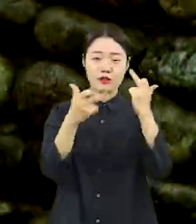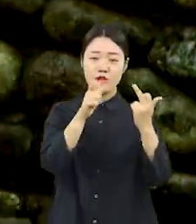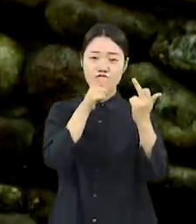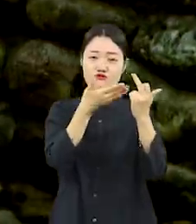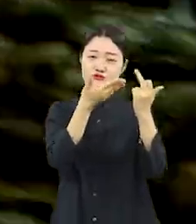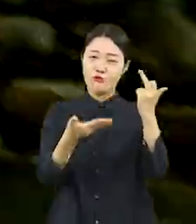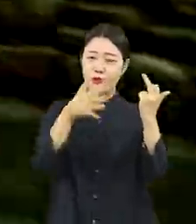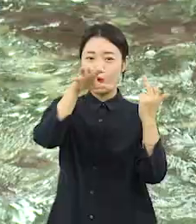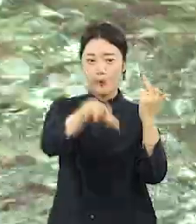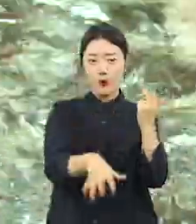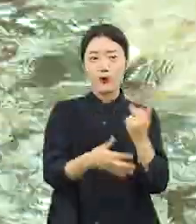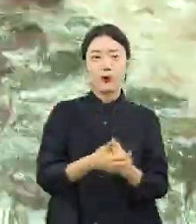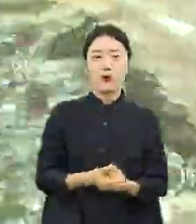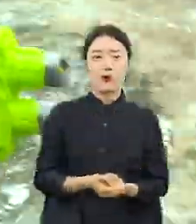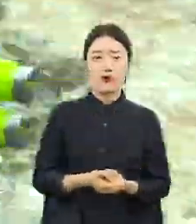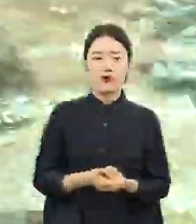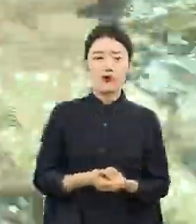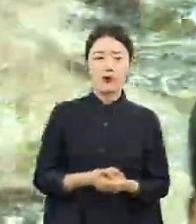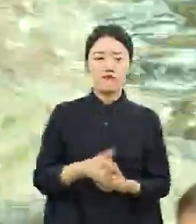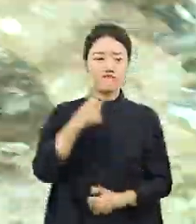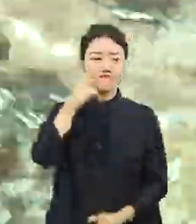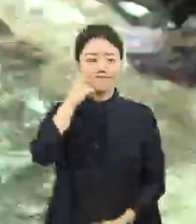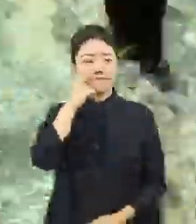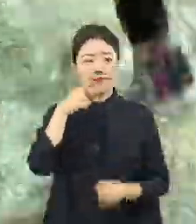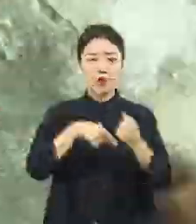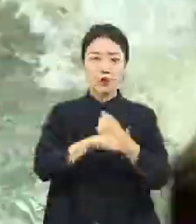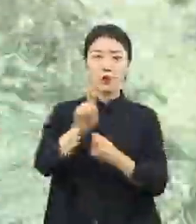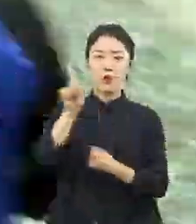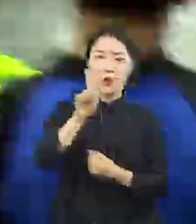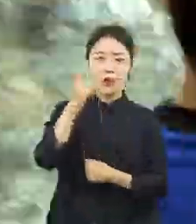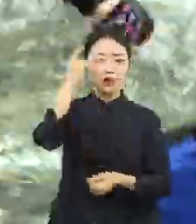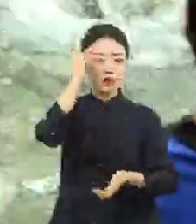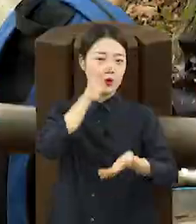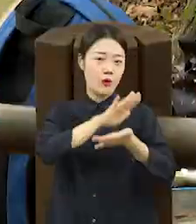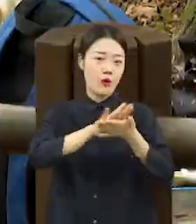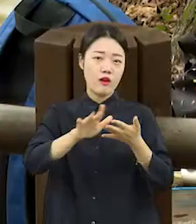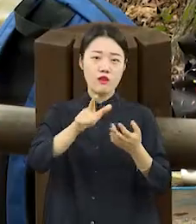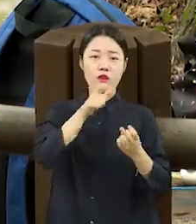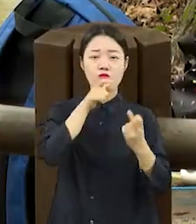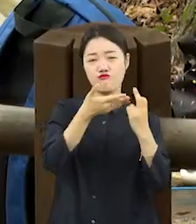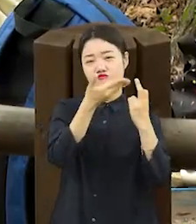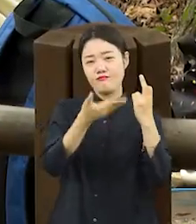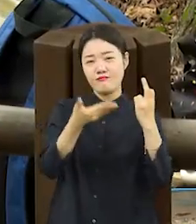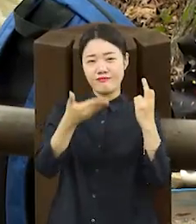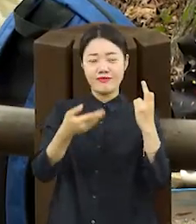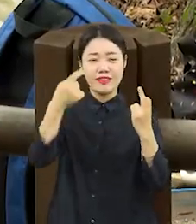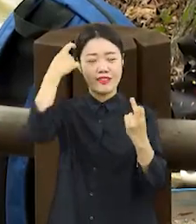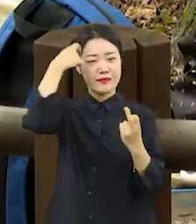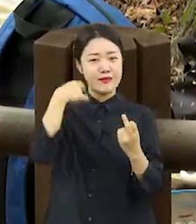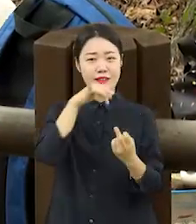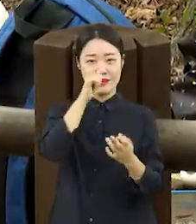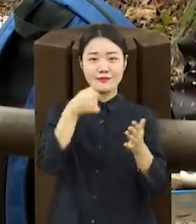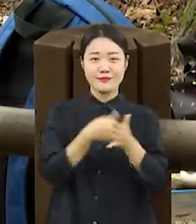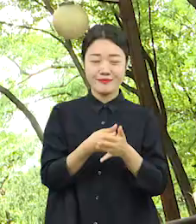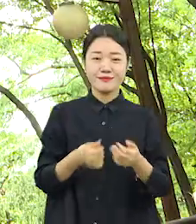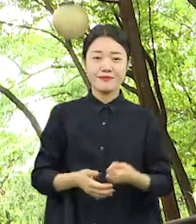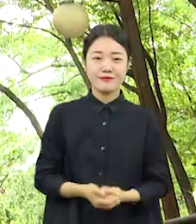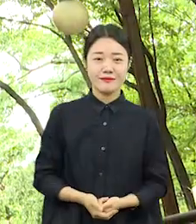물놀이장이라고도 불리는데요. 이곳이 더욱 인기 있는 이유는 바로 시원한 계곡에 놀러 온 것 같은 기분이 들기